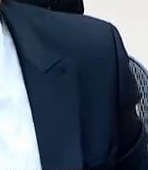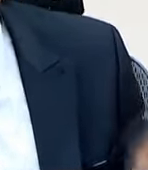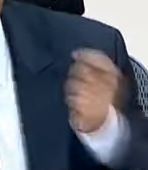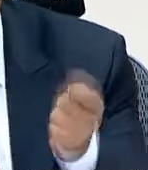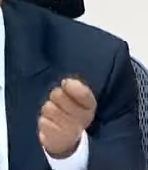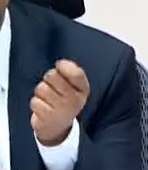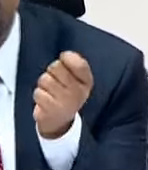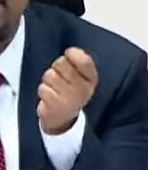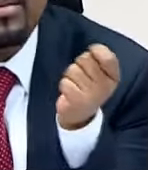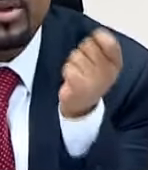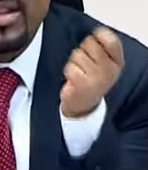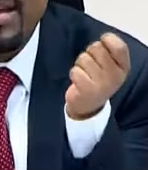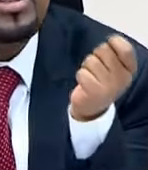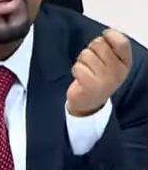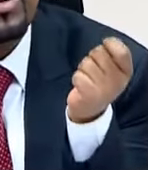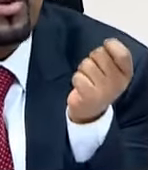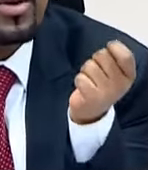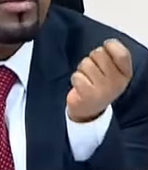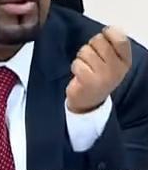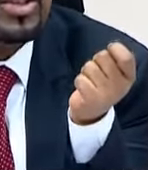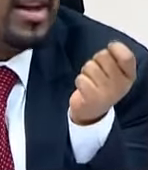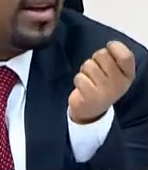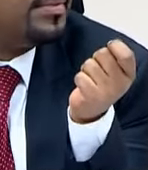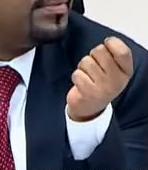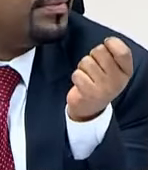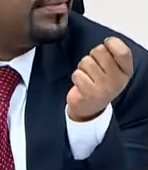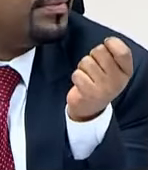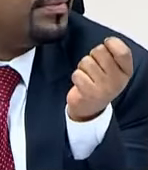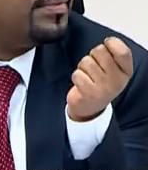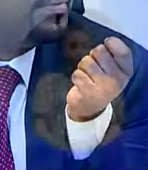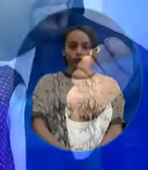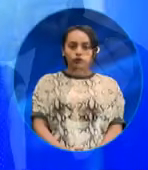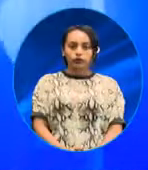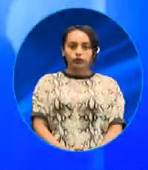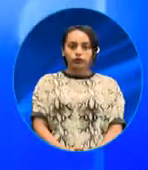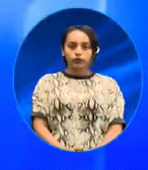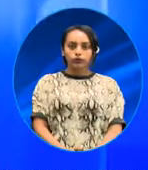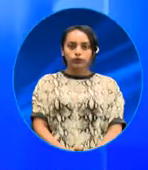መርጦን ነገ በሙስና ምንሰርቀው ከሆነ ሞት ይሻላል።